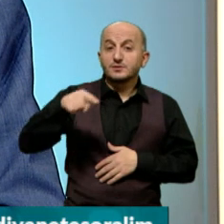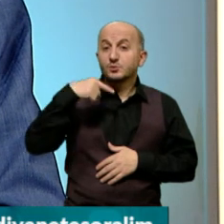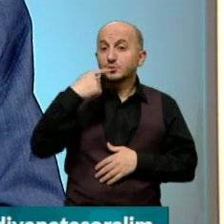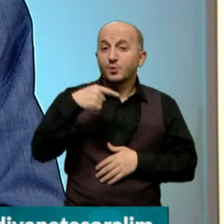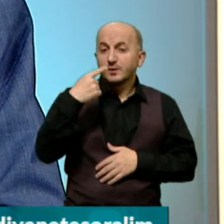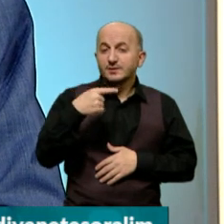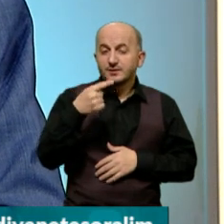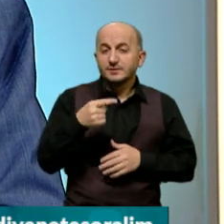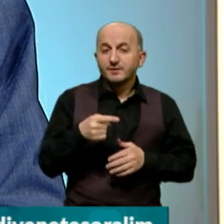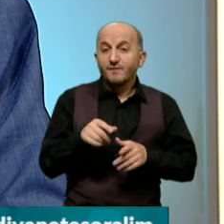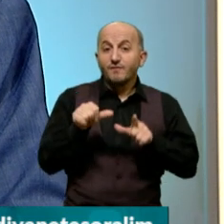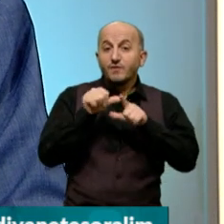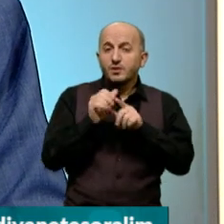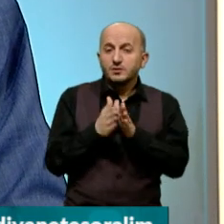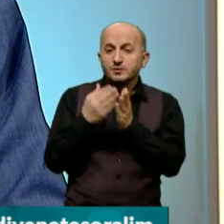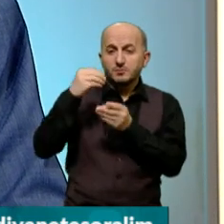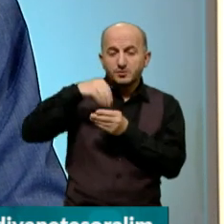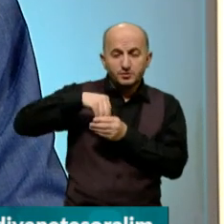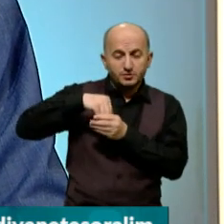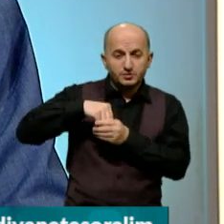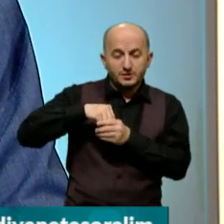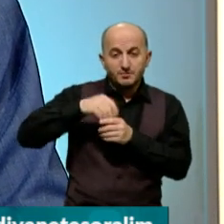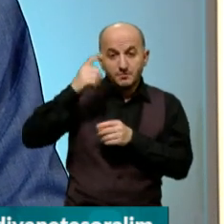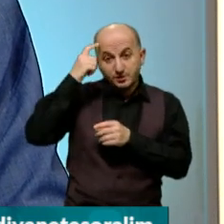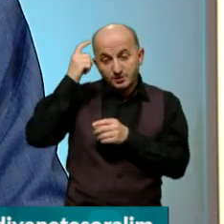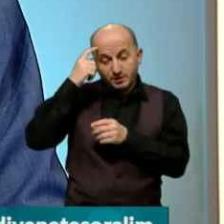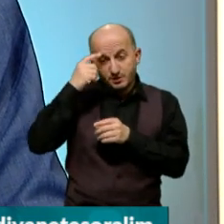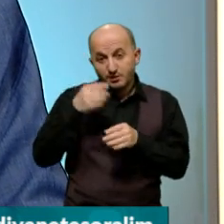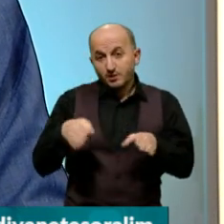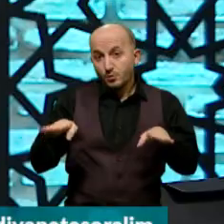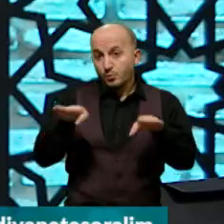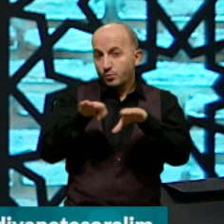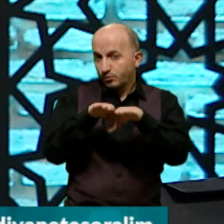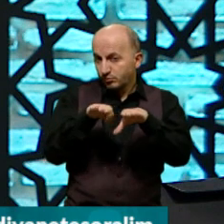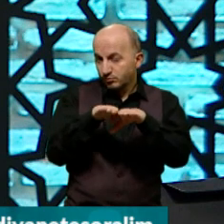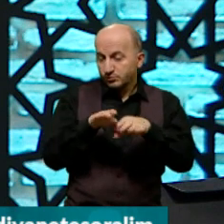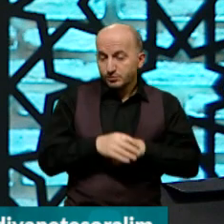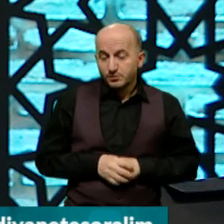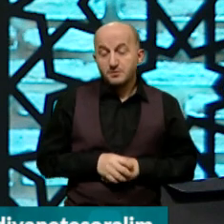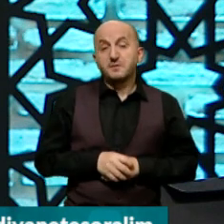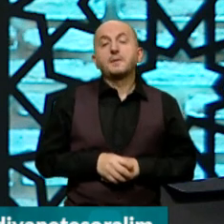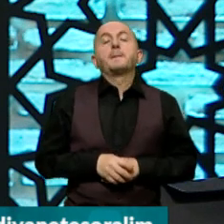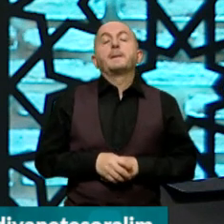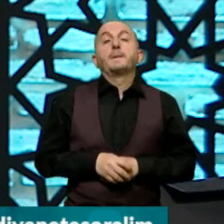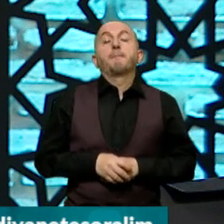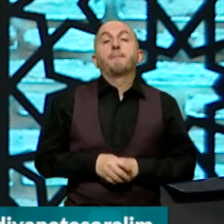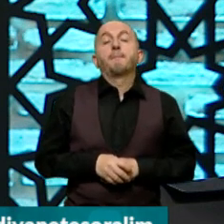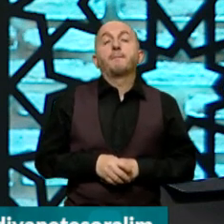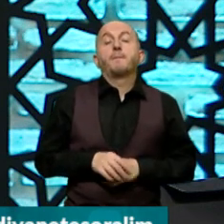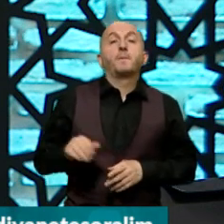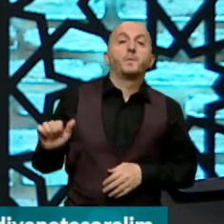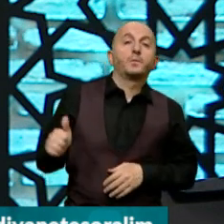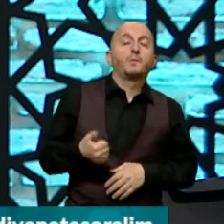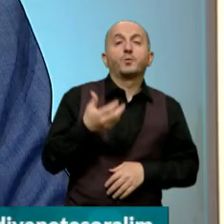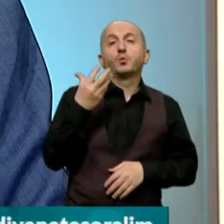bu fıkıh kitaplarınızdaki bilgilerle örtüşüyor. Bu bakımdan yani önemli